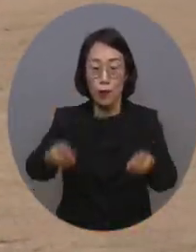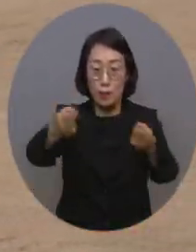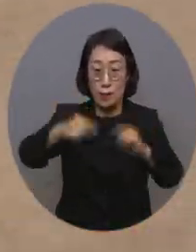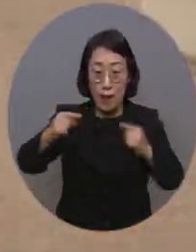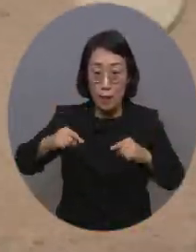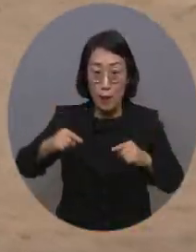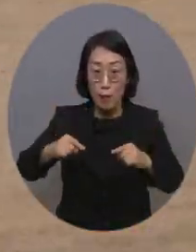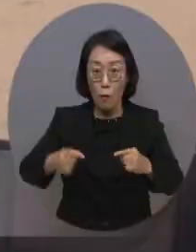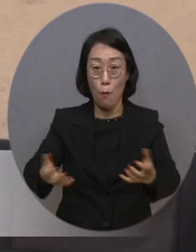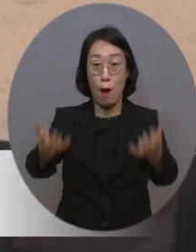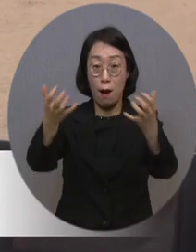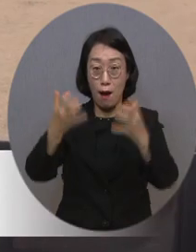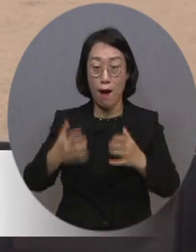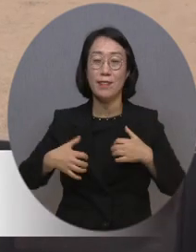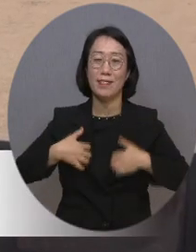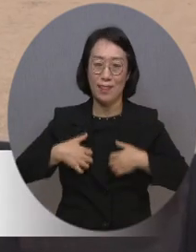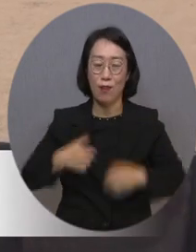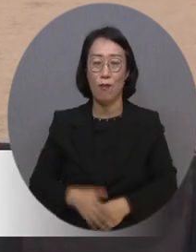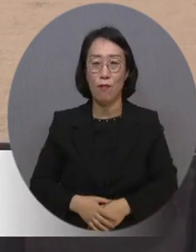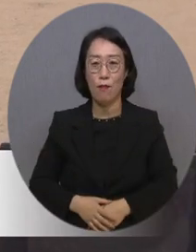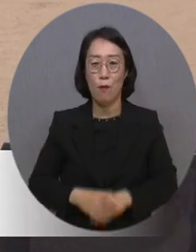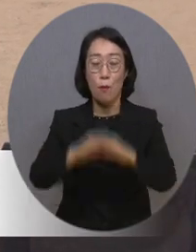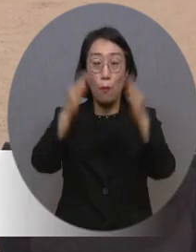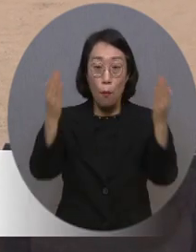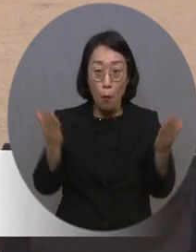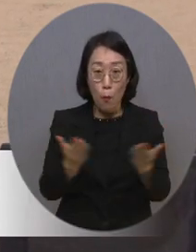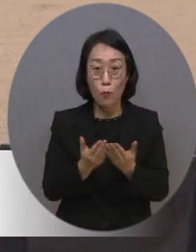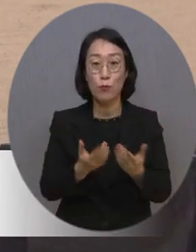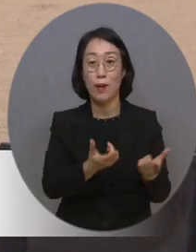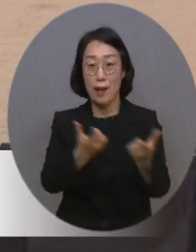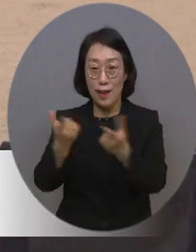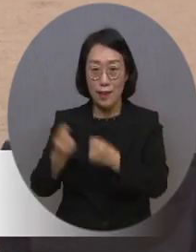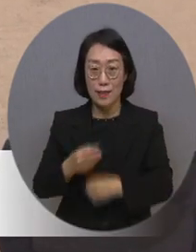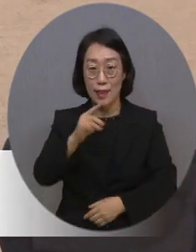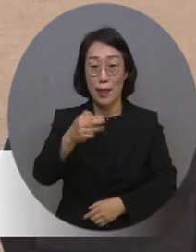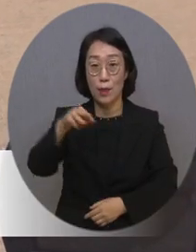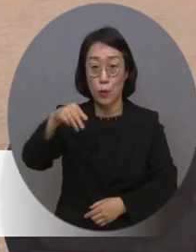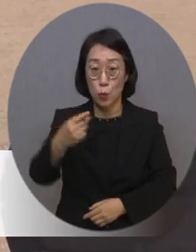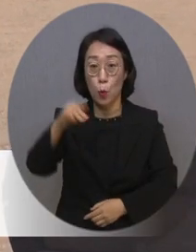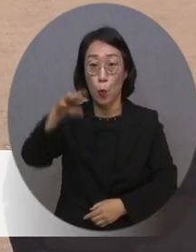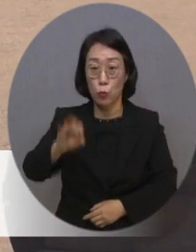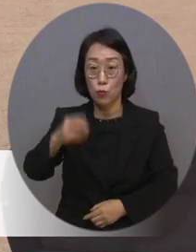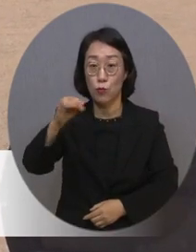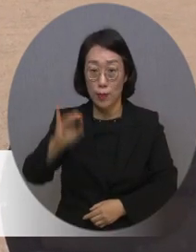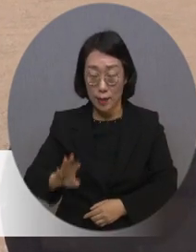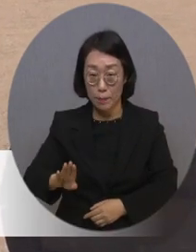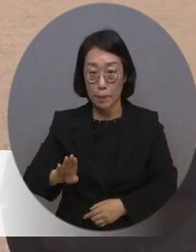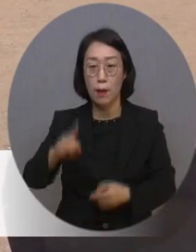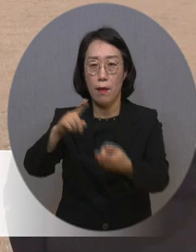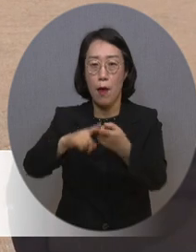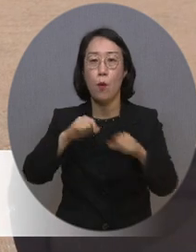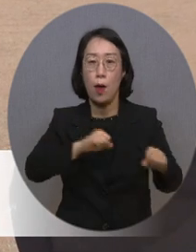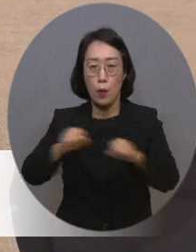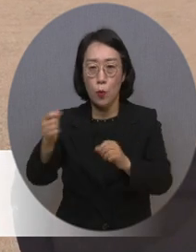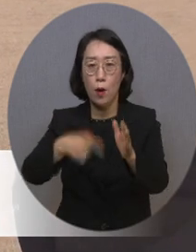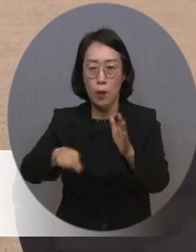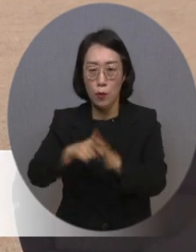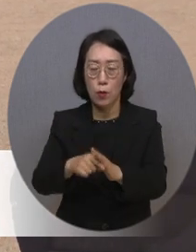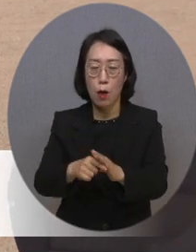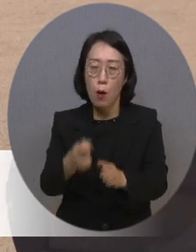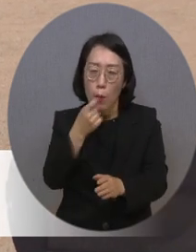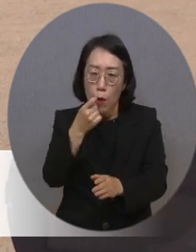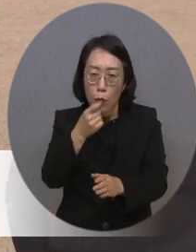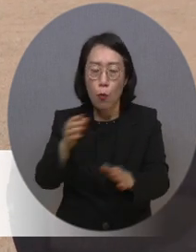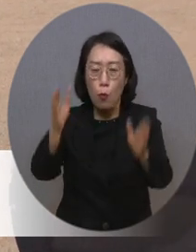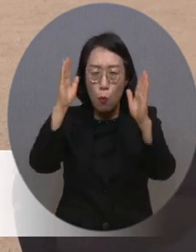참여를 이끌어냈습니다. 시민들과 같이 탄소중립 실천을 하기 위해서 여러 가지 공부도 하고